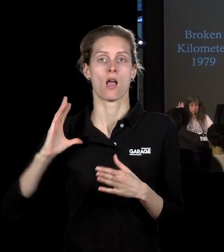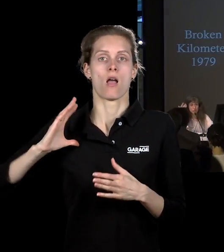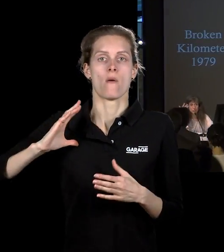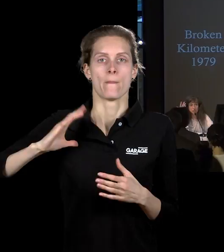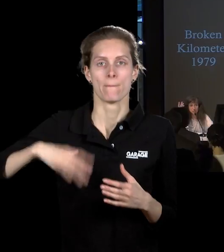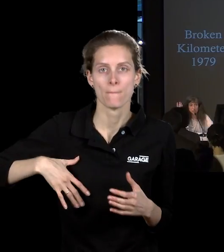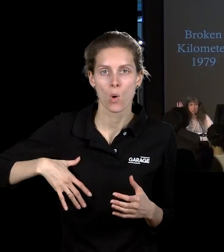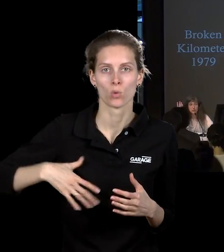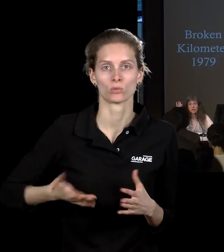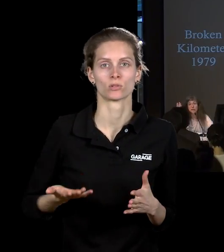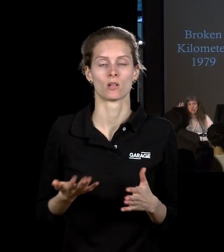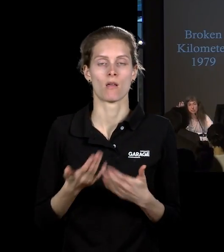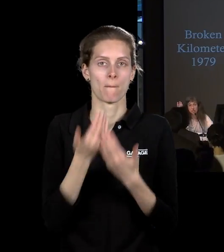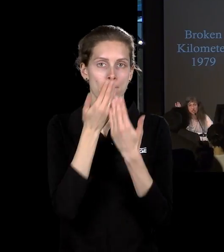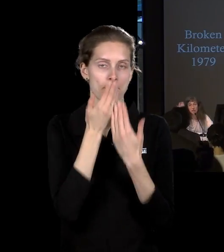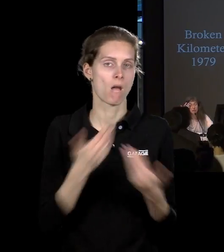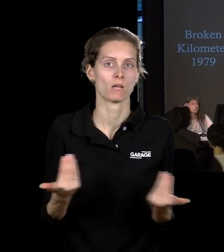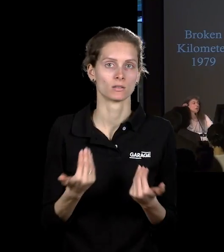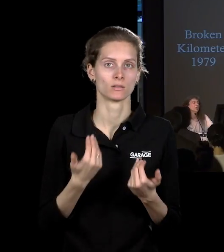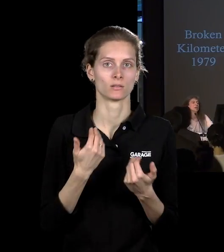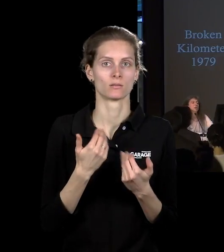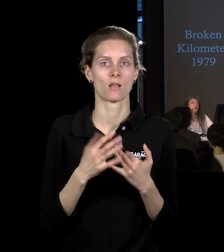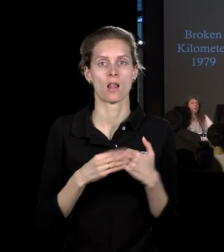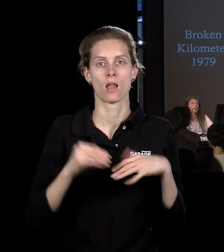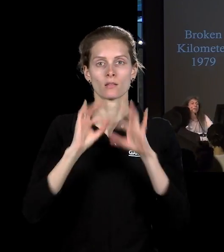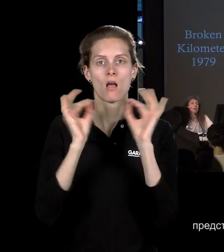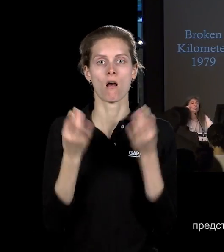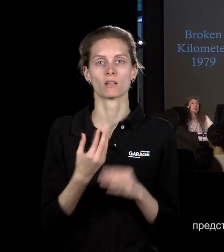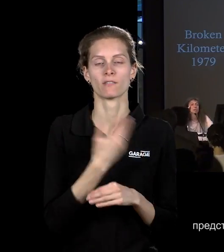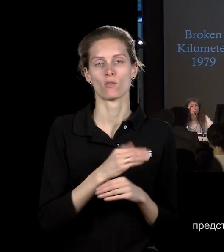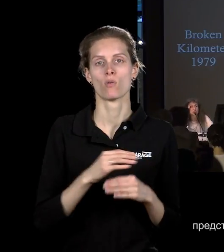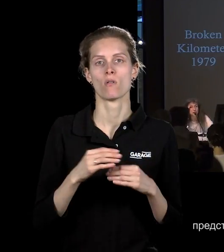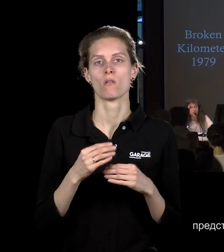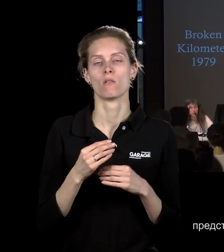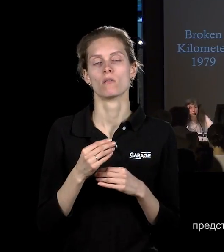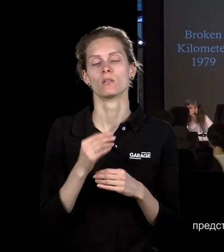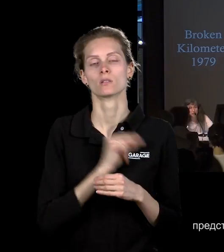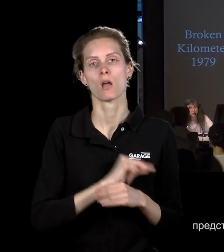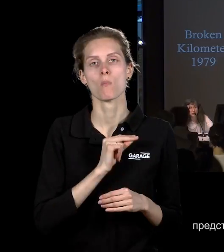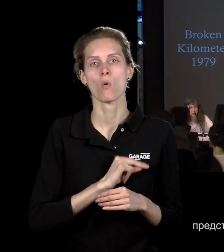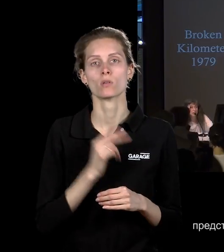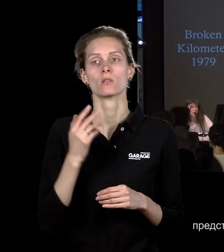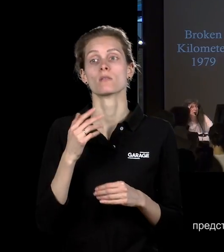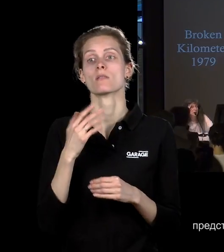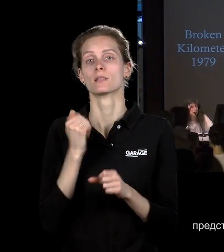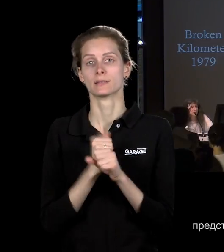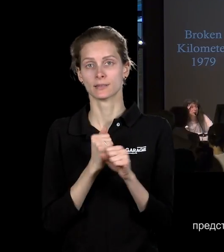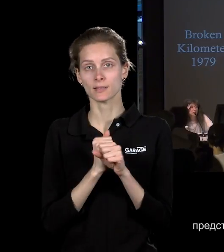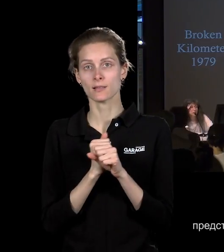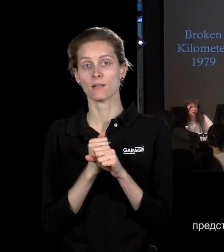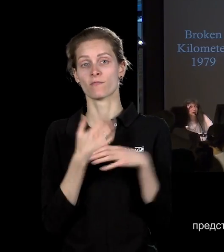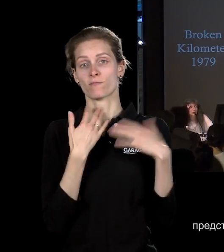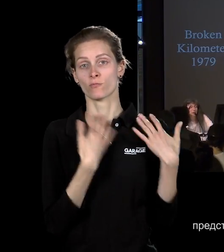после чего это последнее, наверное, ленд-артное произведение Уолтера де Мария, после чего он возвращается в галерейные залы